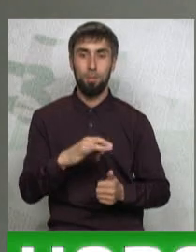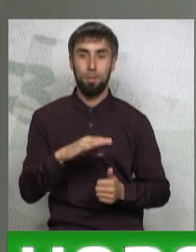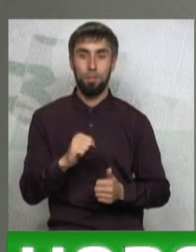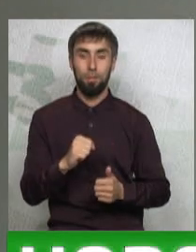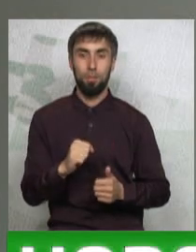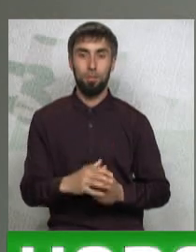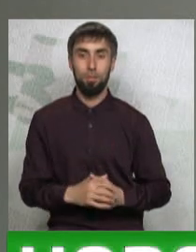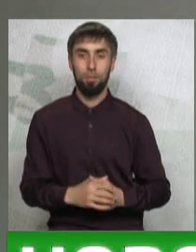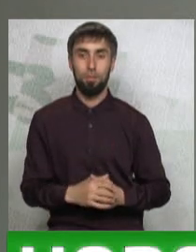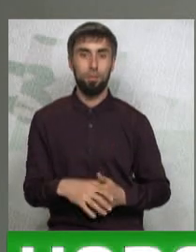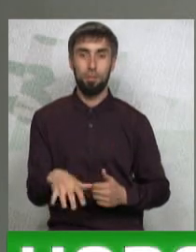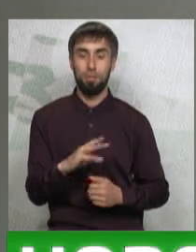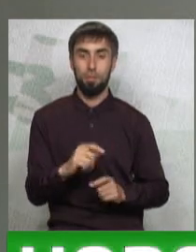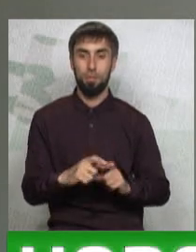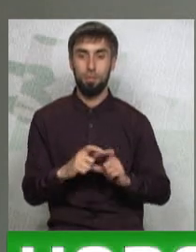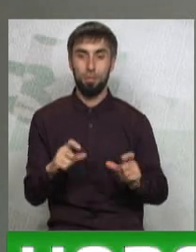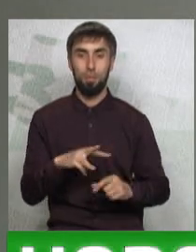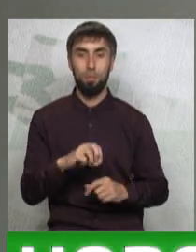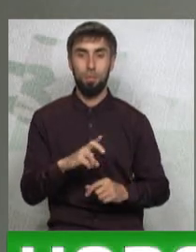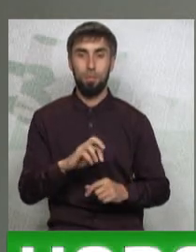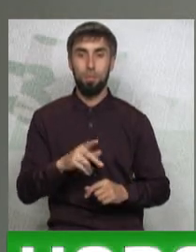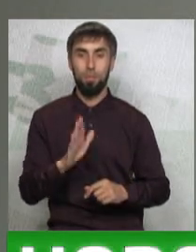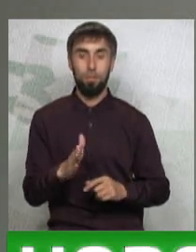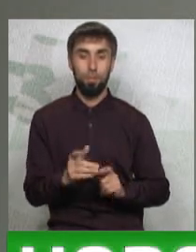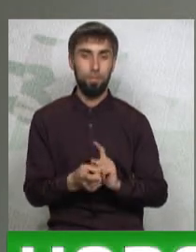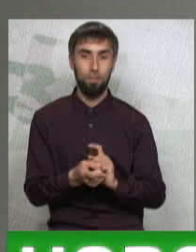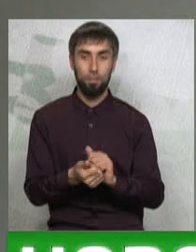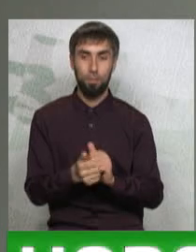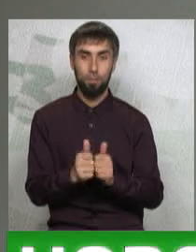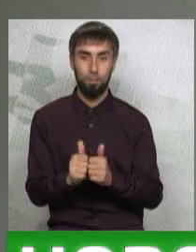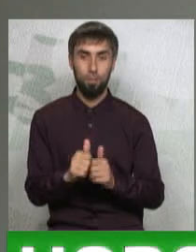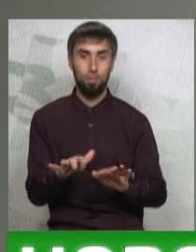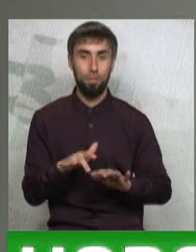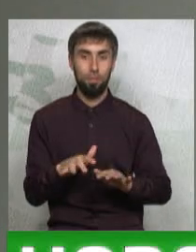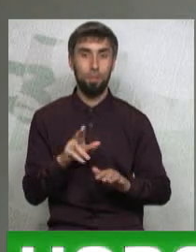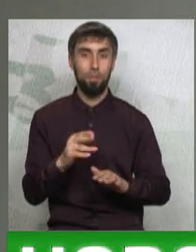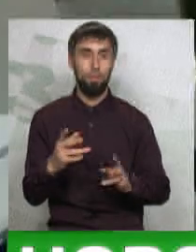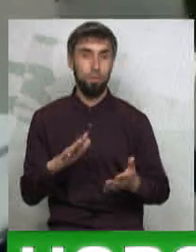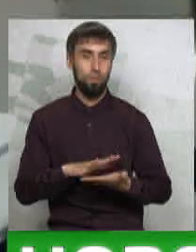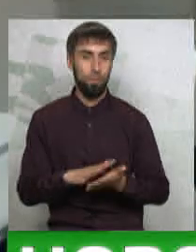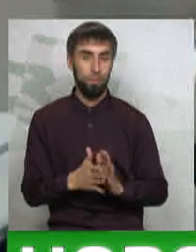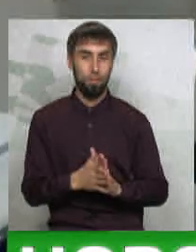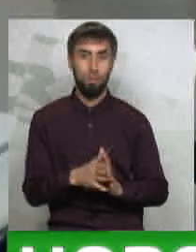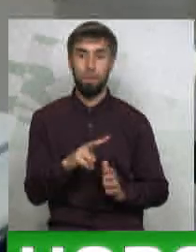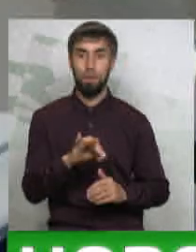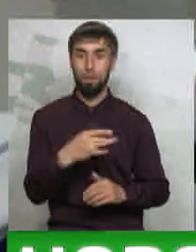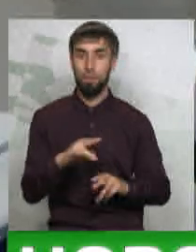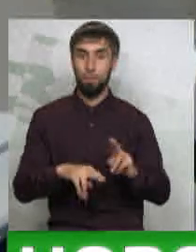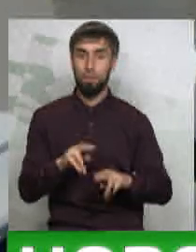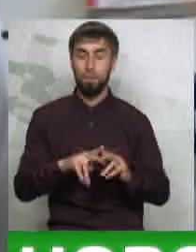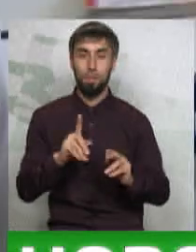вся школьная мебель будет обновляться, компьютеры, все как положено. Лицей построен